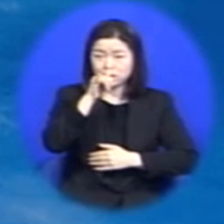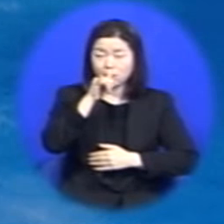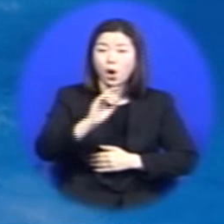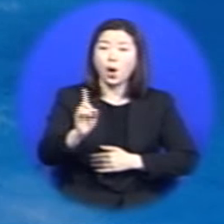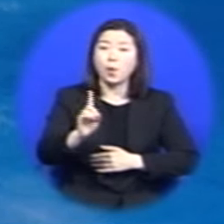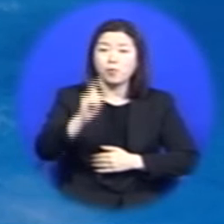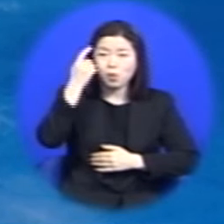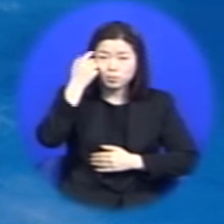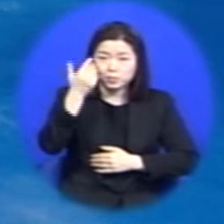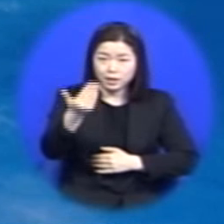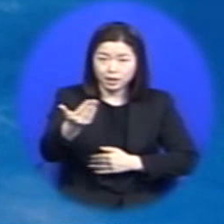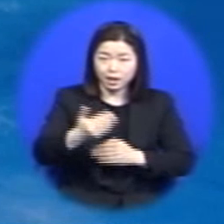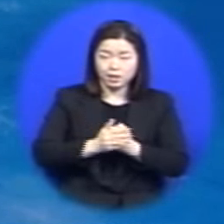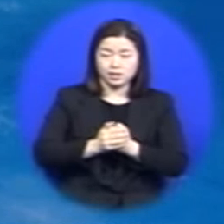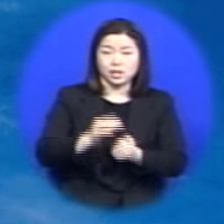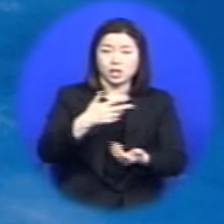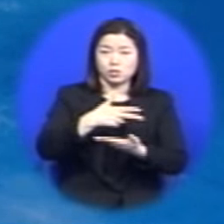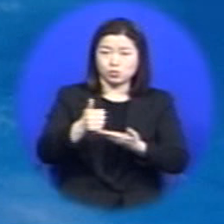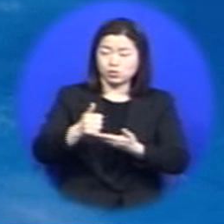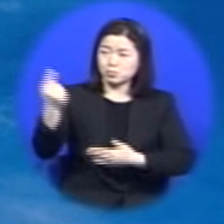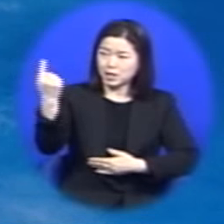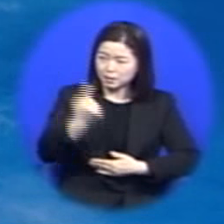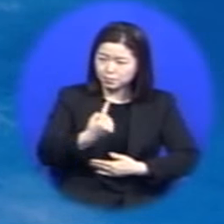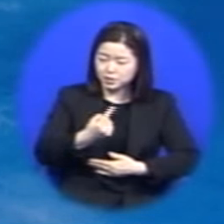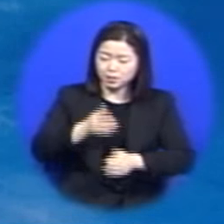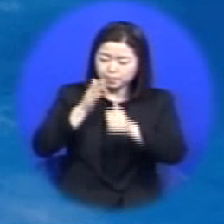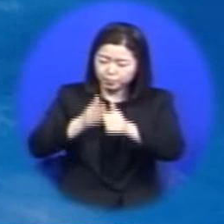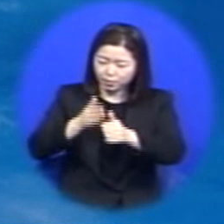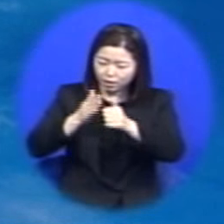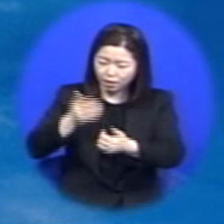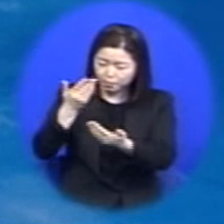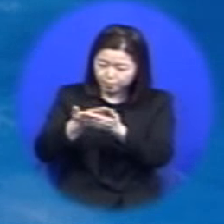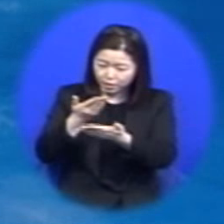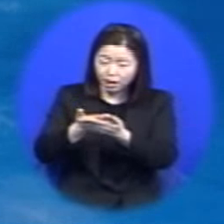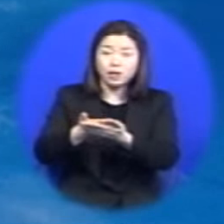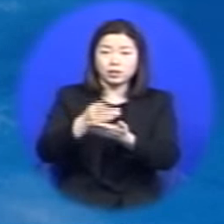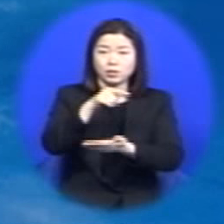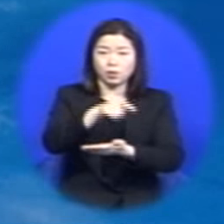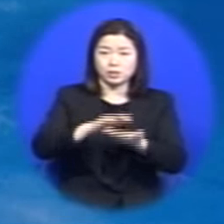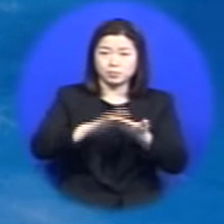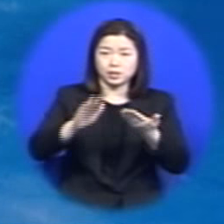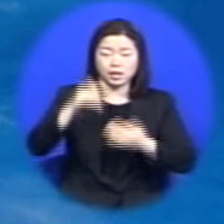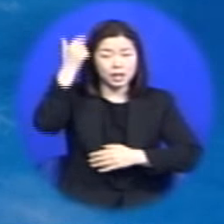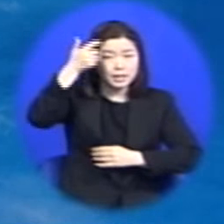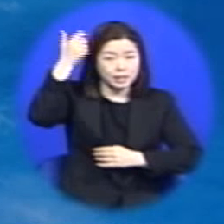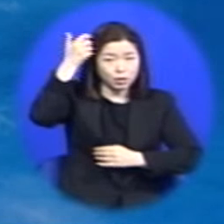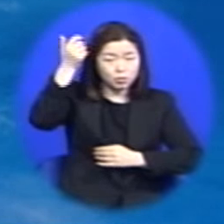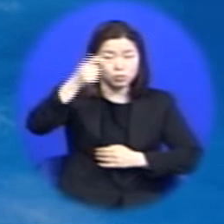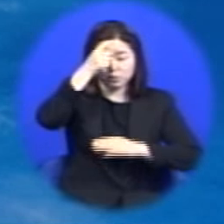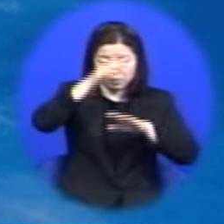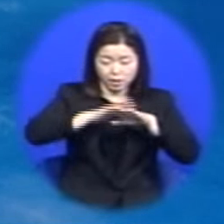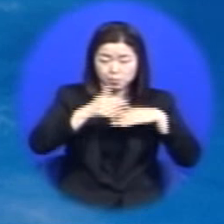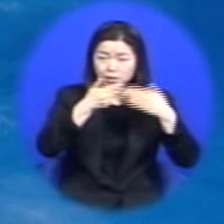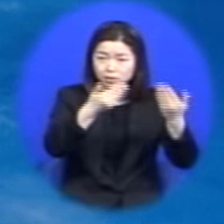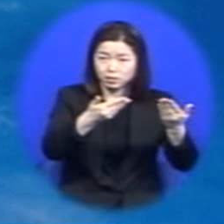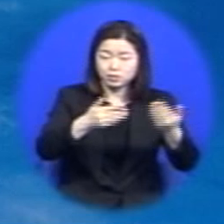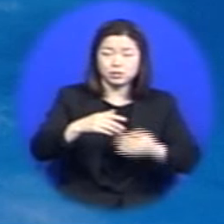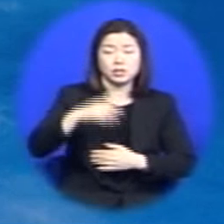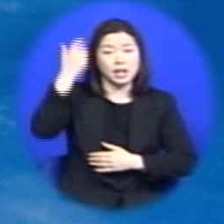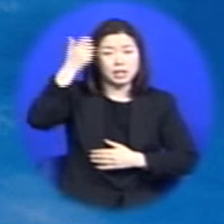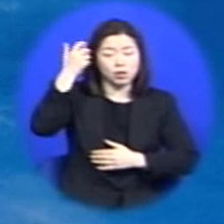부족합니까? 주님의 임재를 구하는 것입니다. 영으로 예배하라는 것은 주님의 임재 안에 예배하는